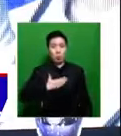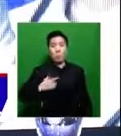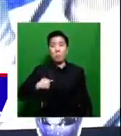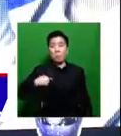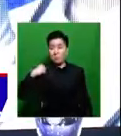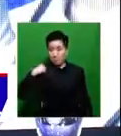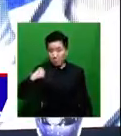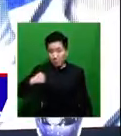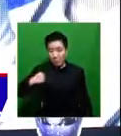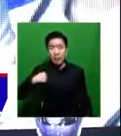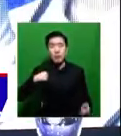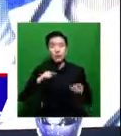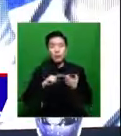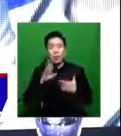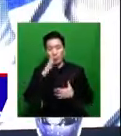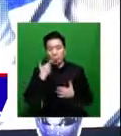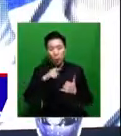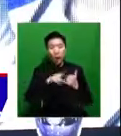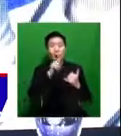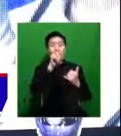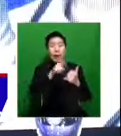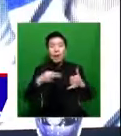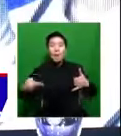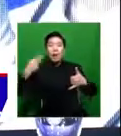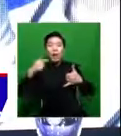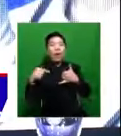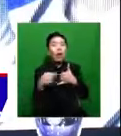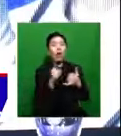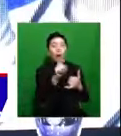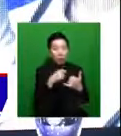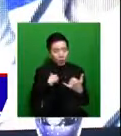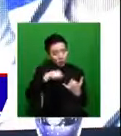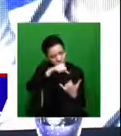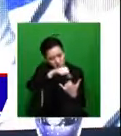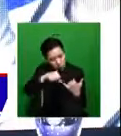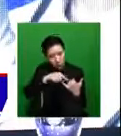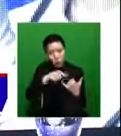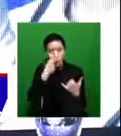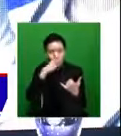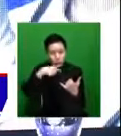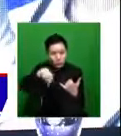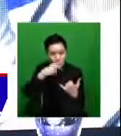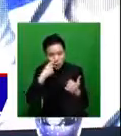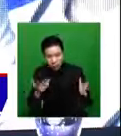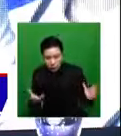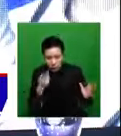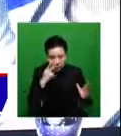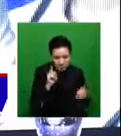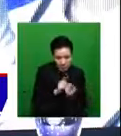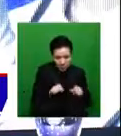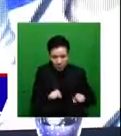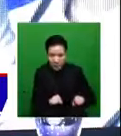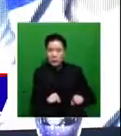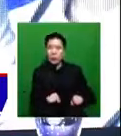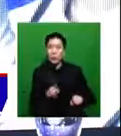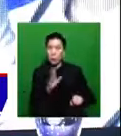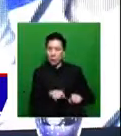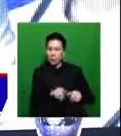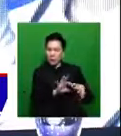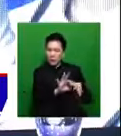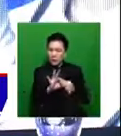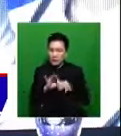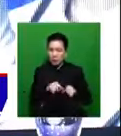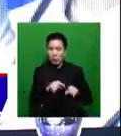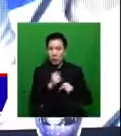ของการไปชันสูตรไปอะไรแล้วเนี่ยเราก็ดูสภาพหน้างานปุ๊บเราก็ต้องรู้ว่าคนที่เกี่ยวข้อง